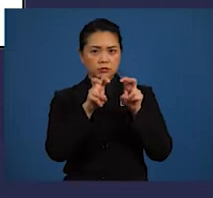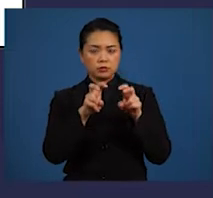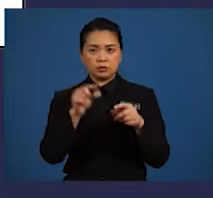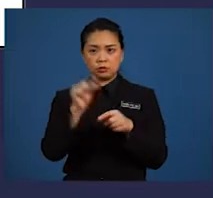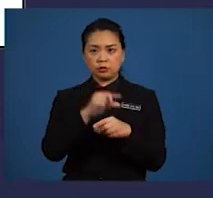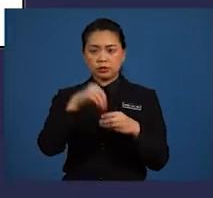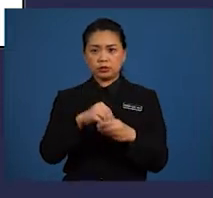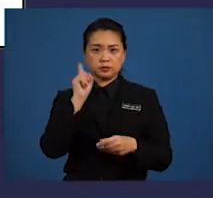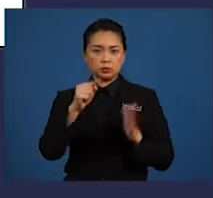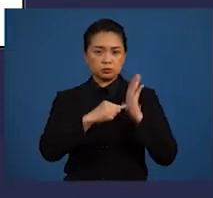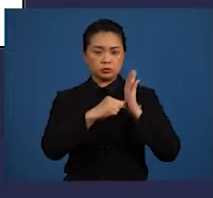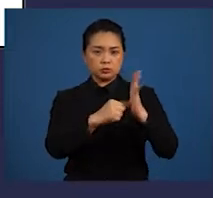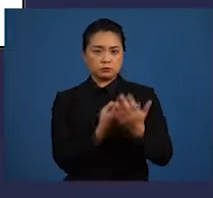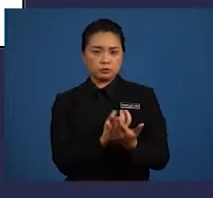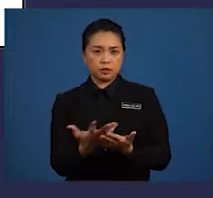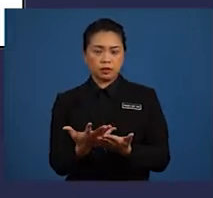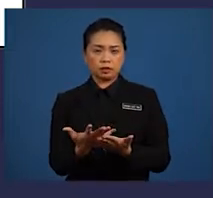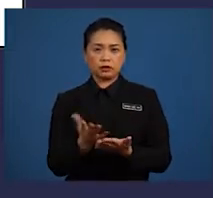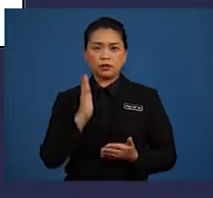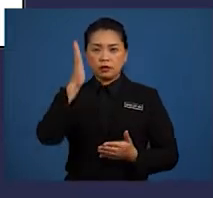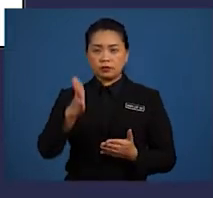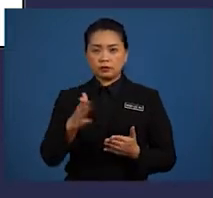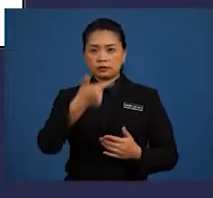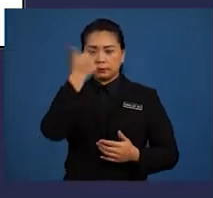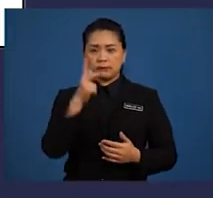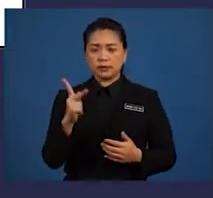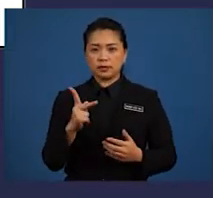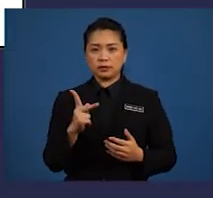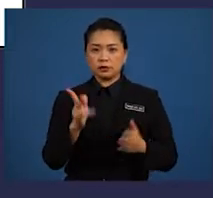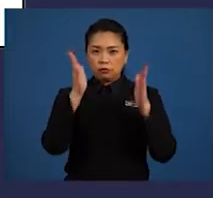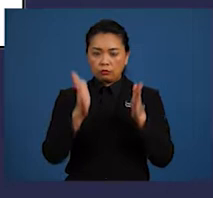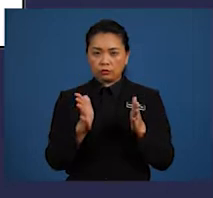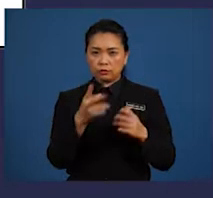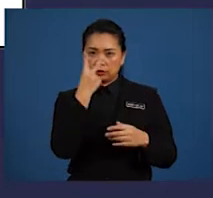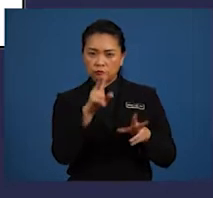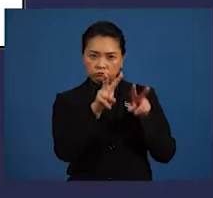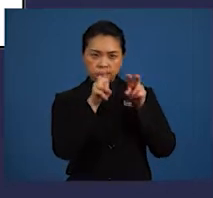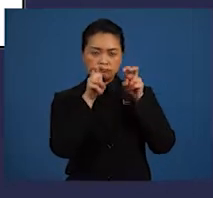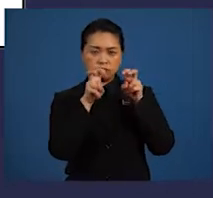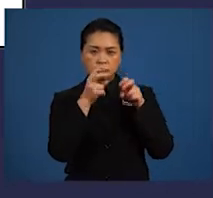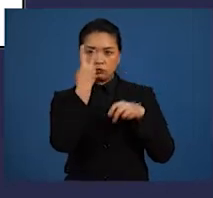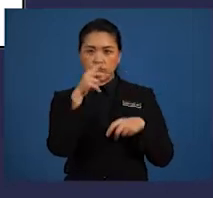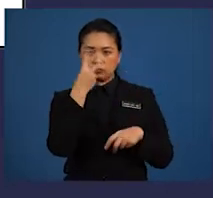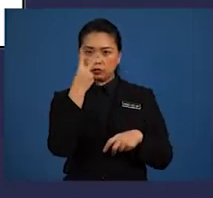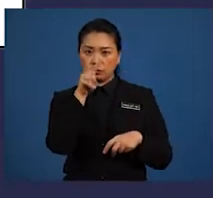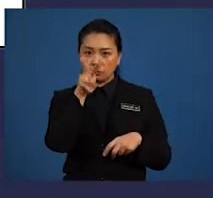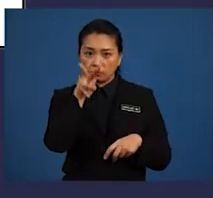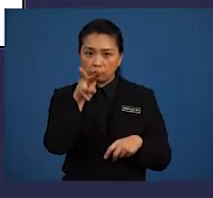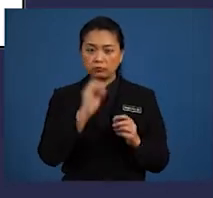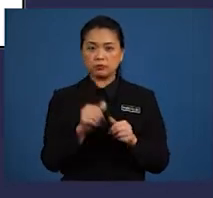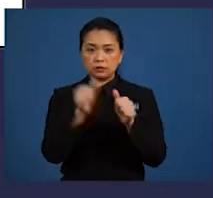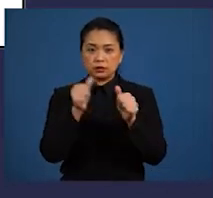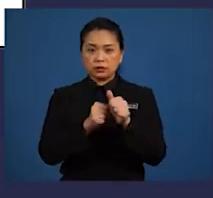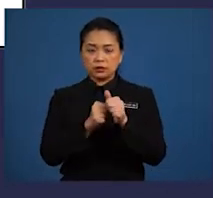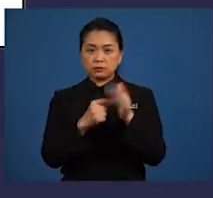dalam sesuatu kesepahaman ini dia akan menyebabkan halayak udang dekade untuk mengikuti